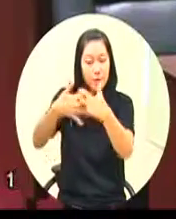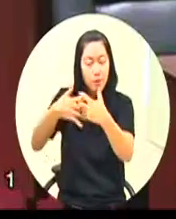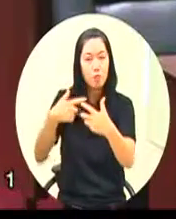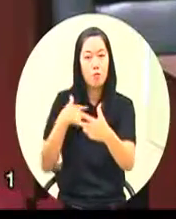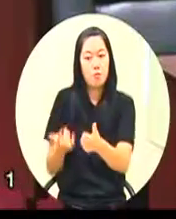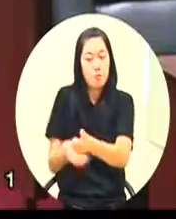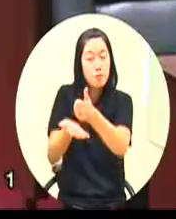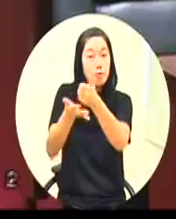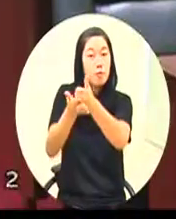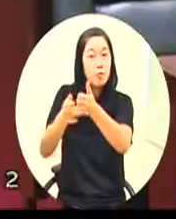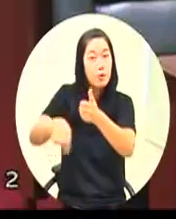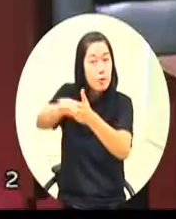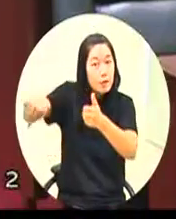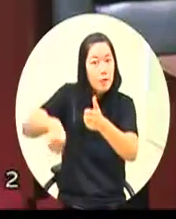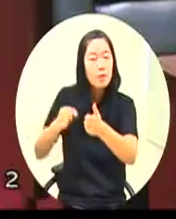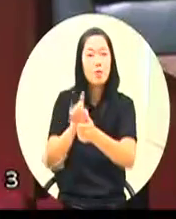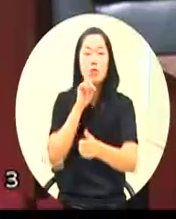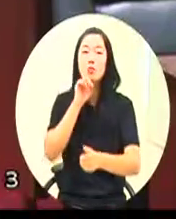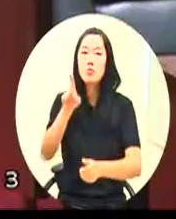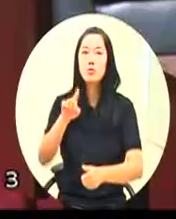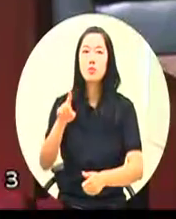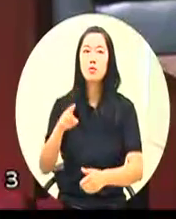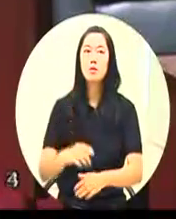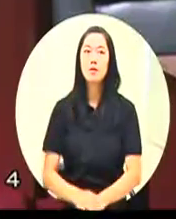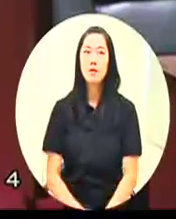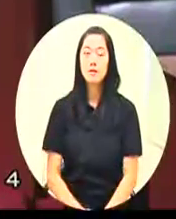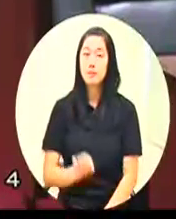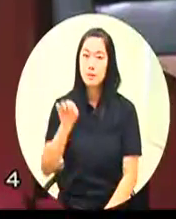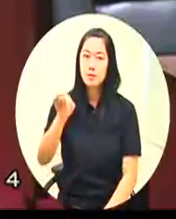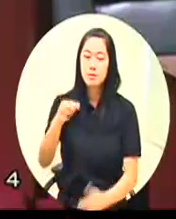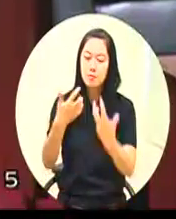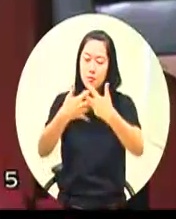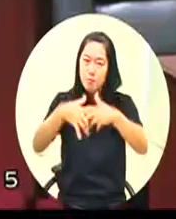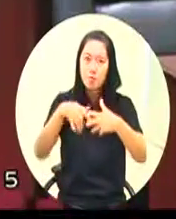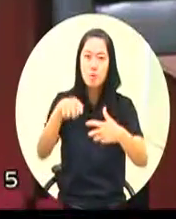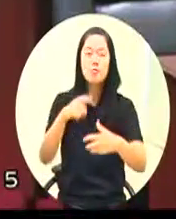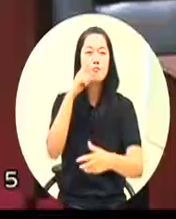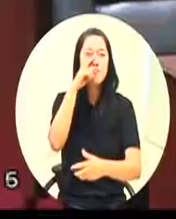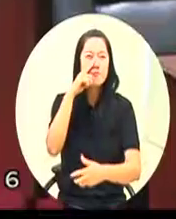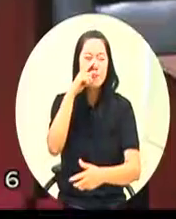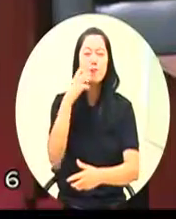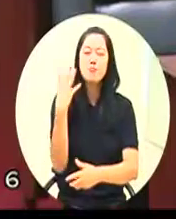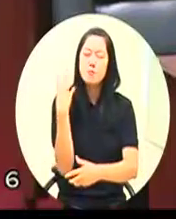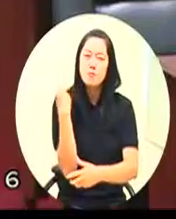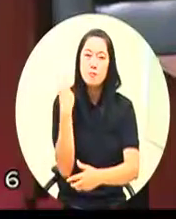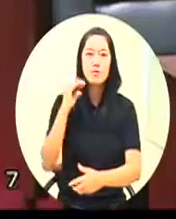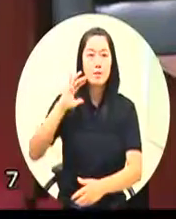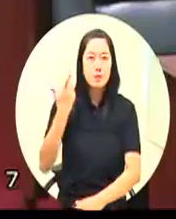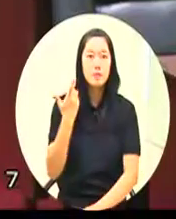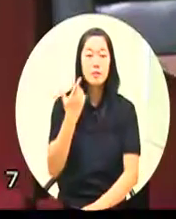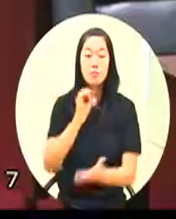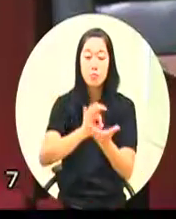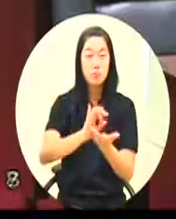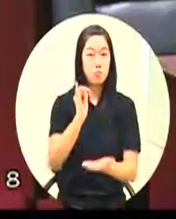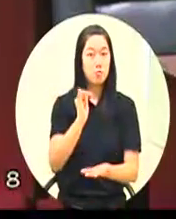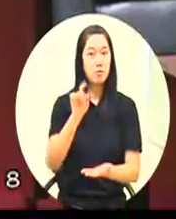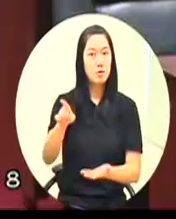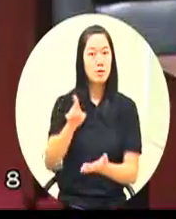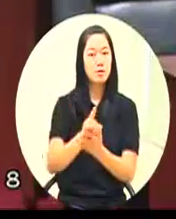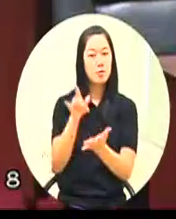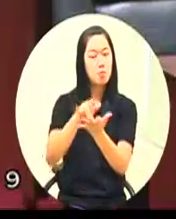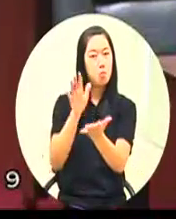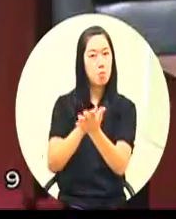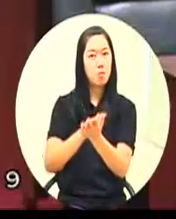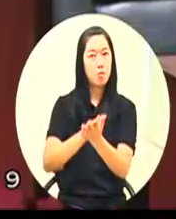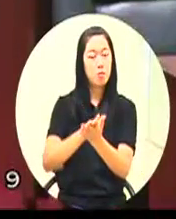啊，你有那个不要说过期啊，就是说比较不是那么新的产品但是很好用的，其实那个标价10000，后来